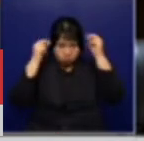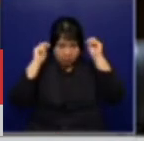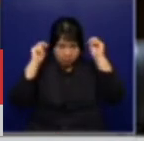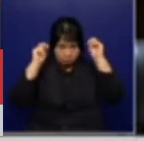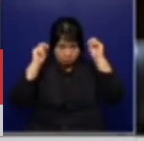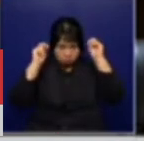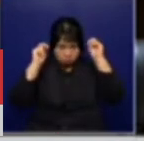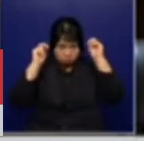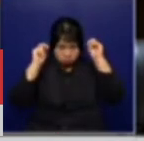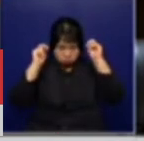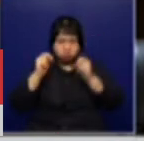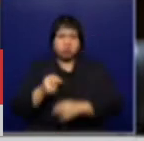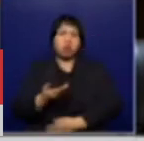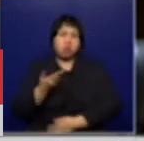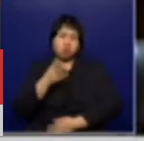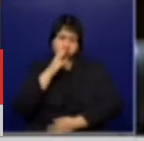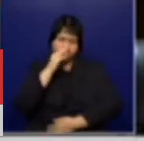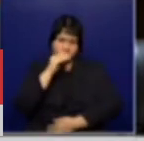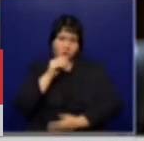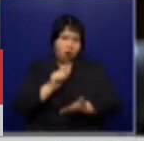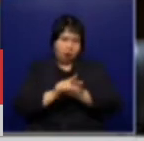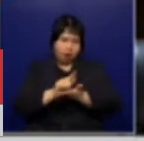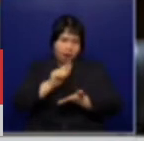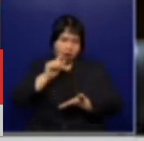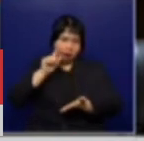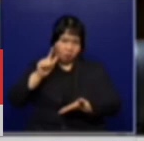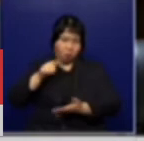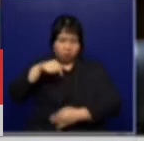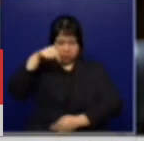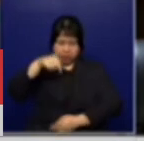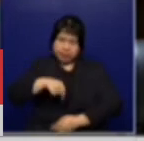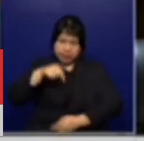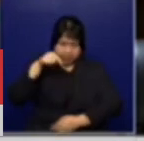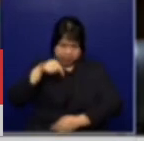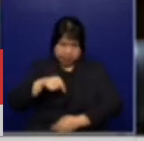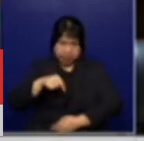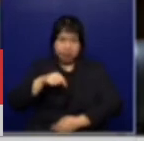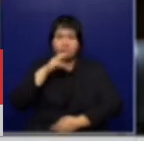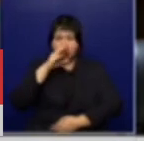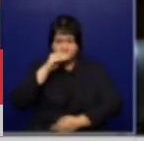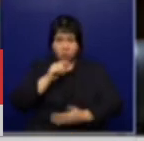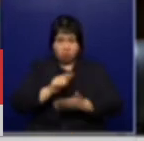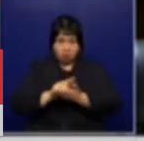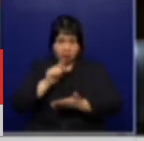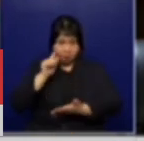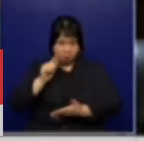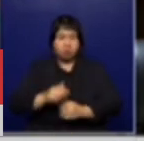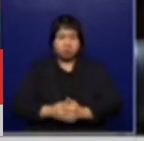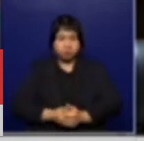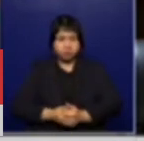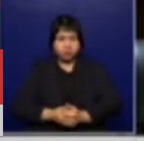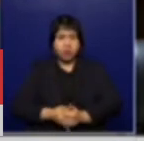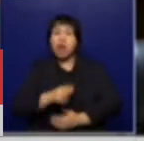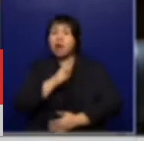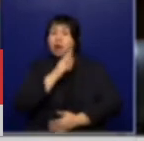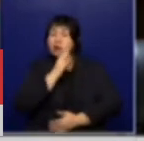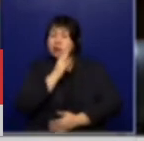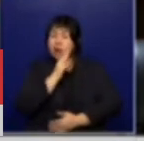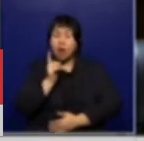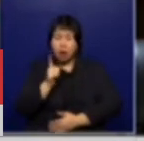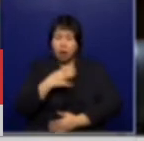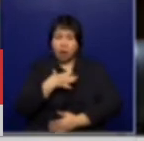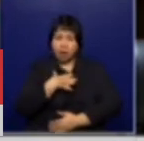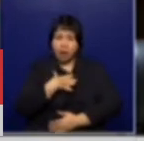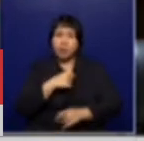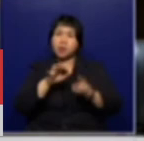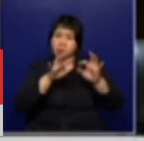กาศลาออกต่อหน้าสมาชิกสภาผู้แทนราษฎรแห่งนี้หรือท่านจะลงลายมือชื่อ